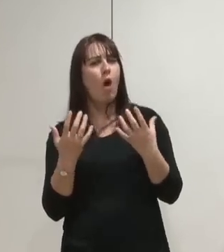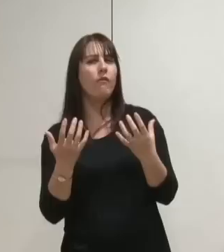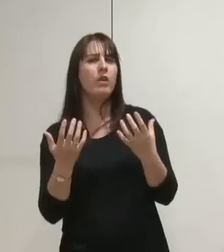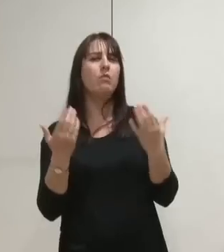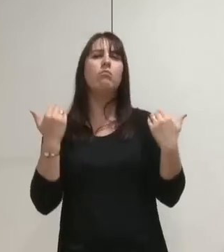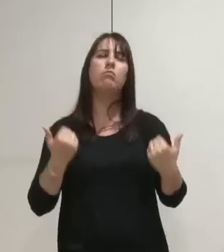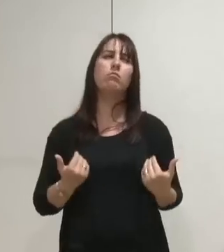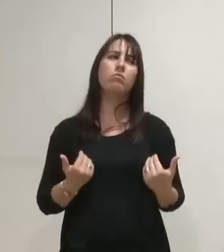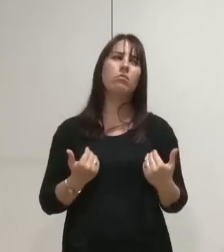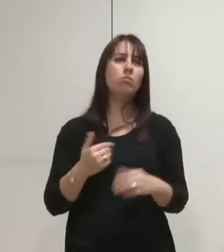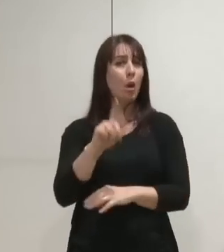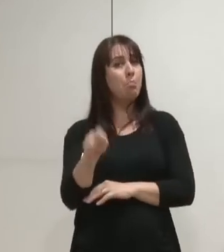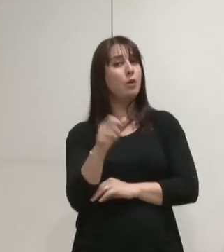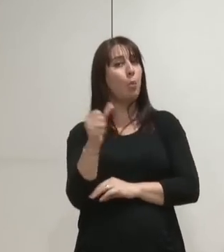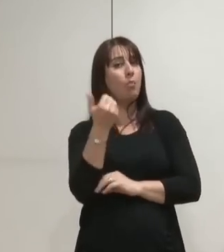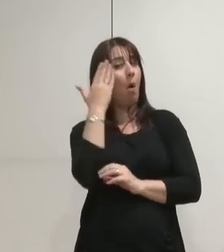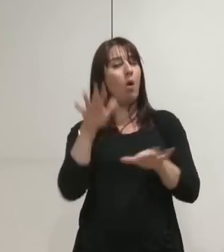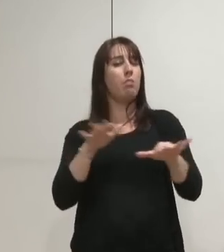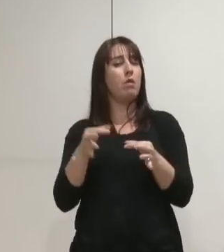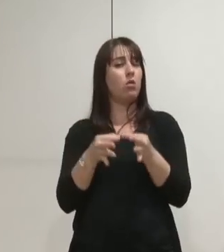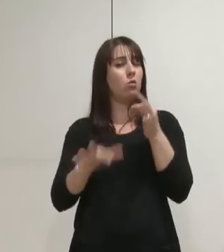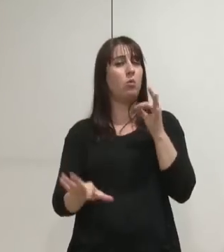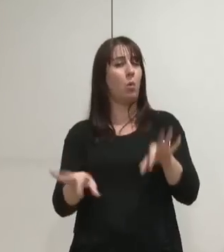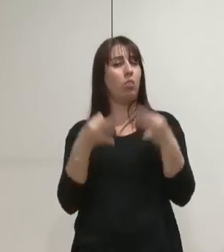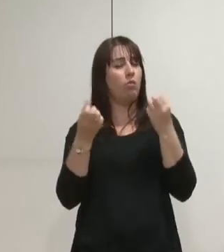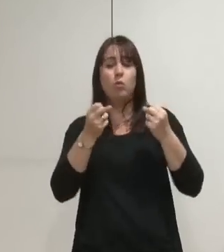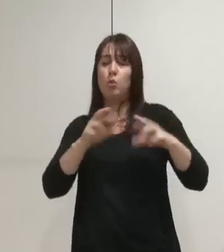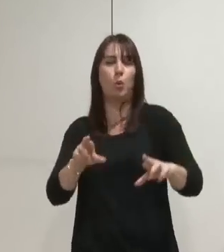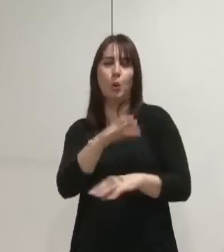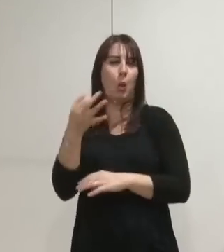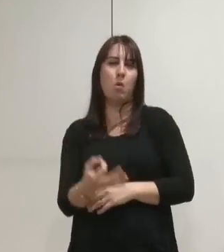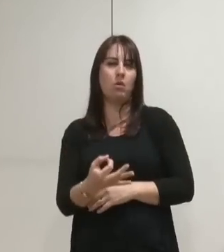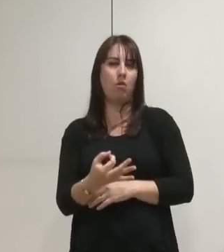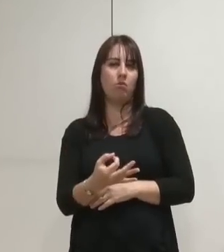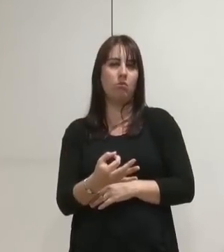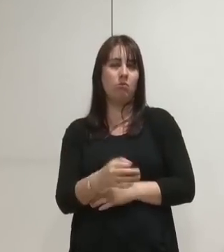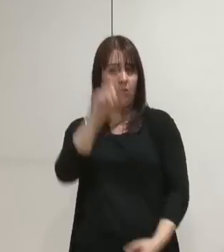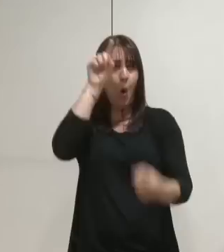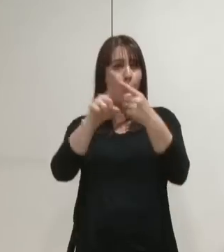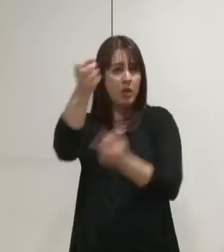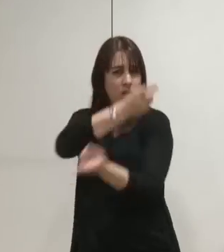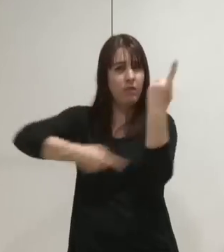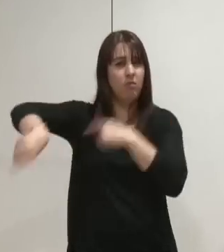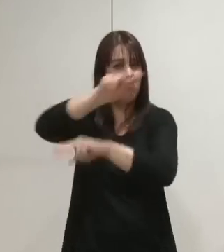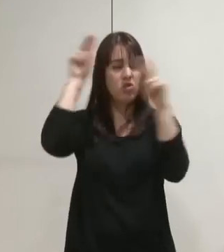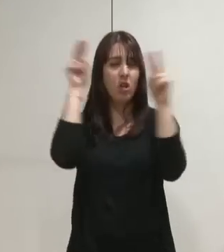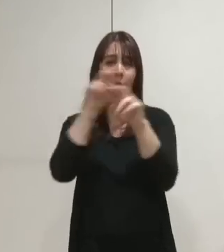fois qu'il est bien établi que nous aurions agi autrement que nous aurions pu faire autrement et qu'il était de l'intérêt général d'agir